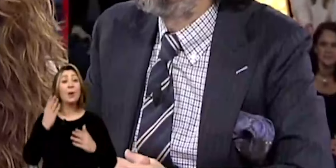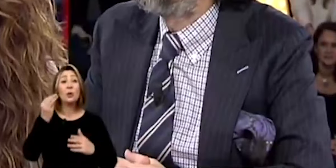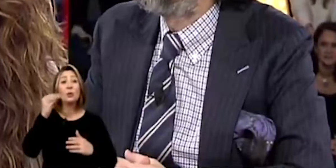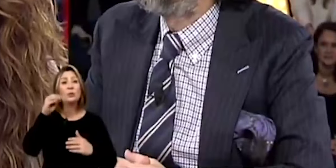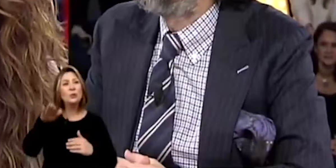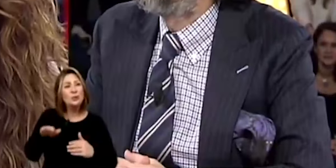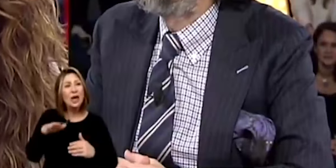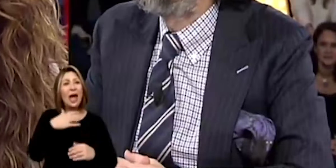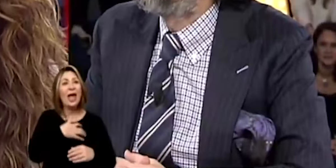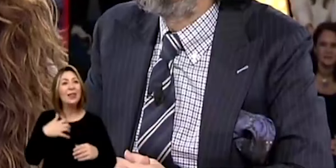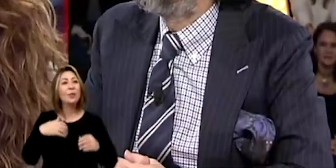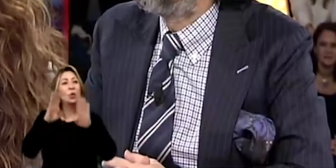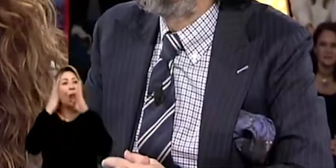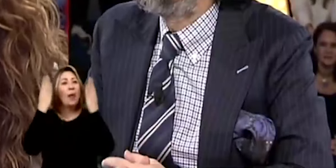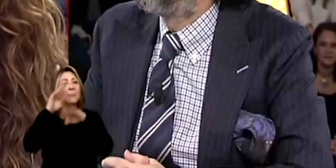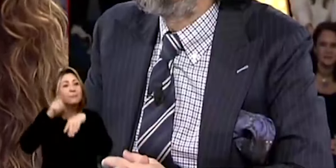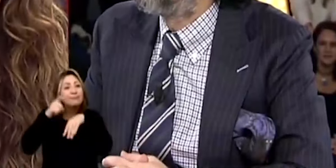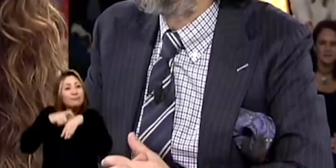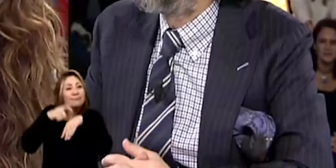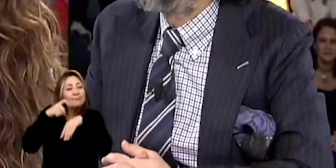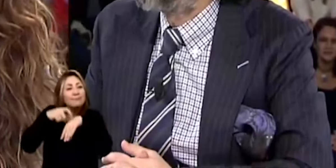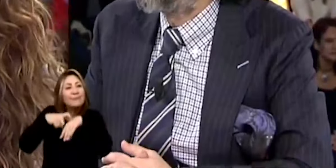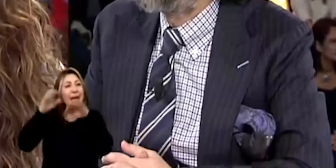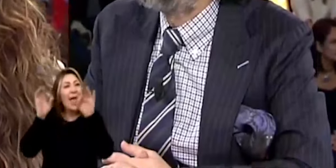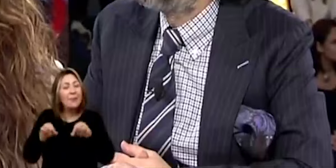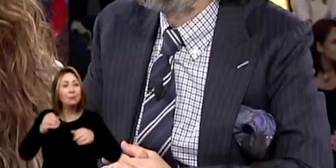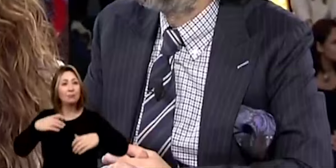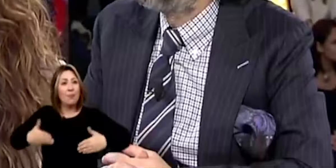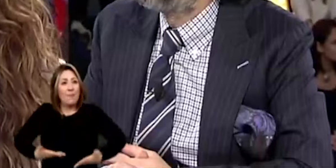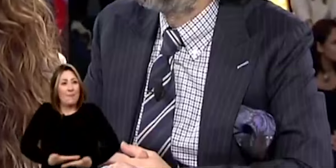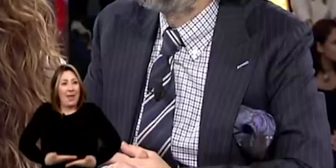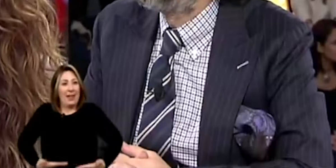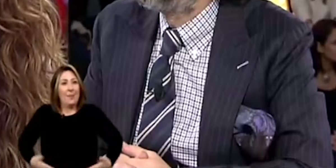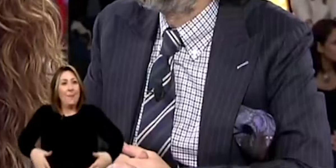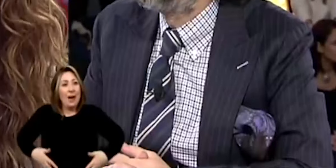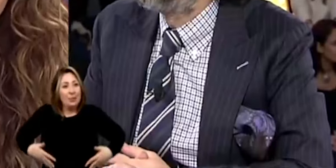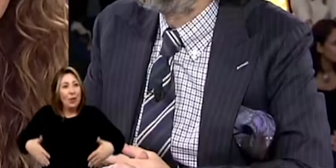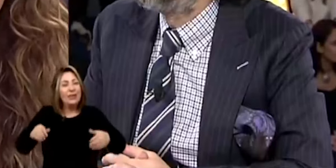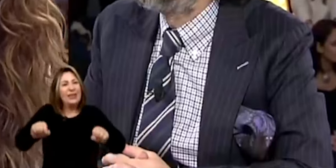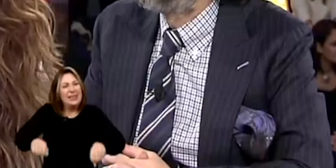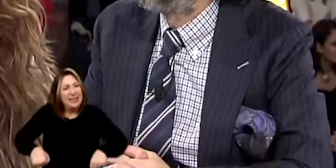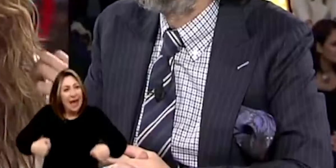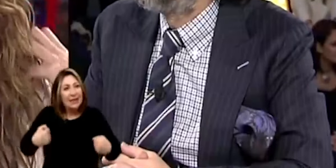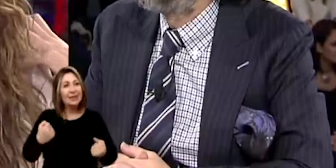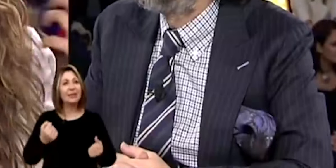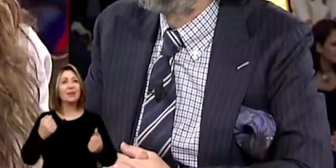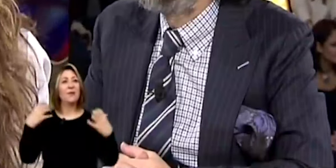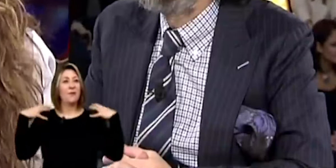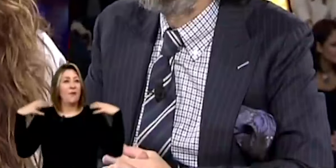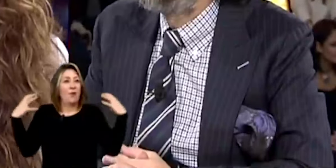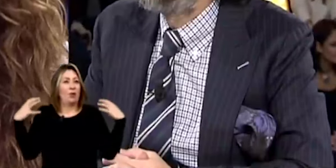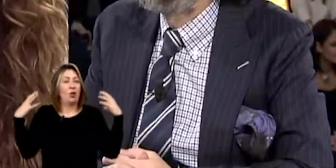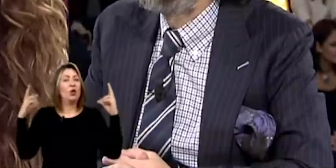Küçükken hep annemin dolabını karıştırırdım. Ve hep böyle yüksek belli pantolonlar, taytlar,